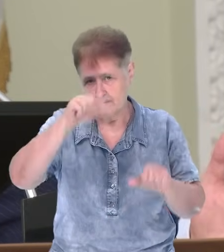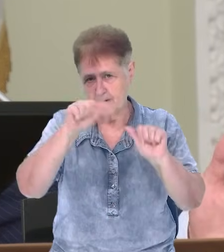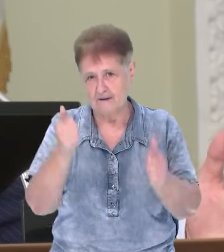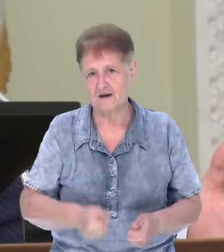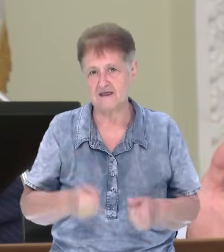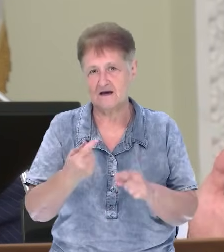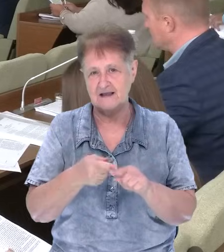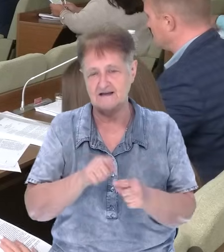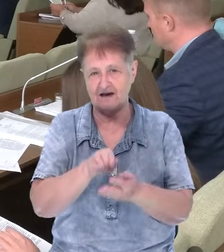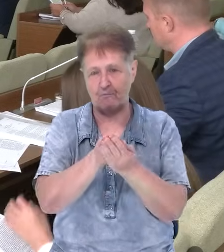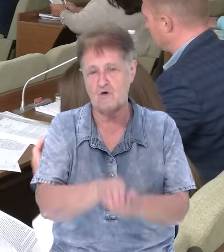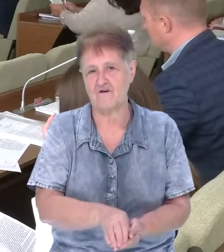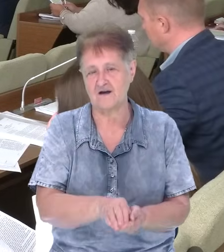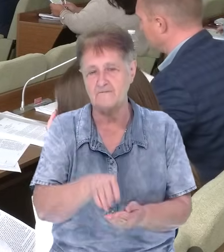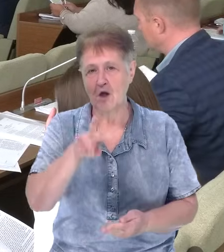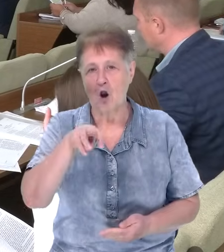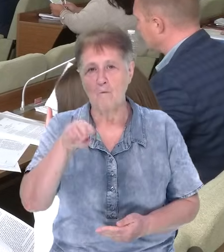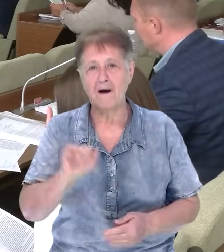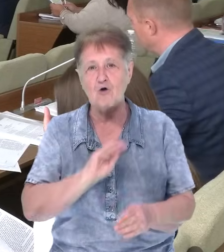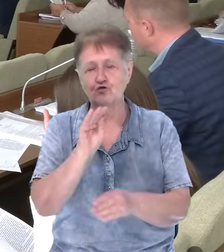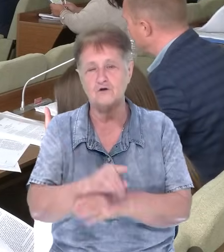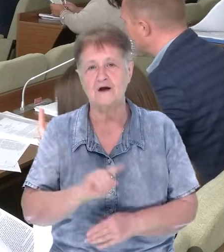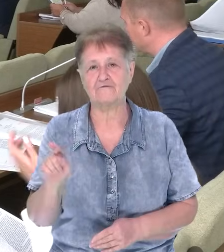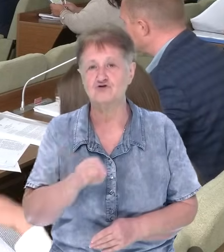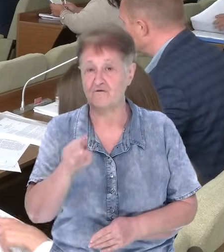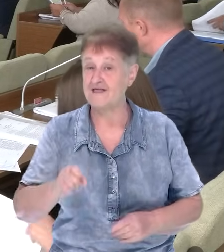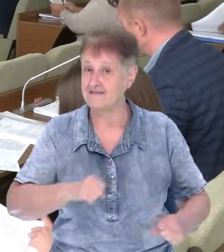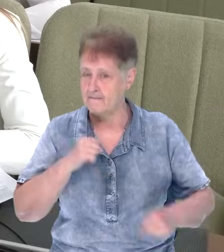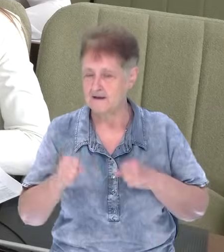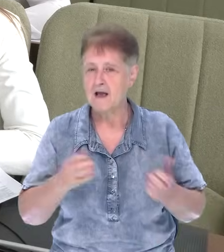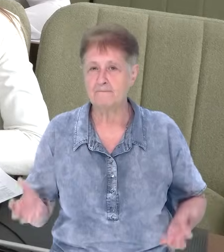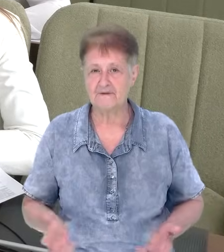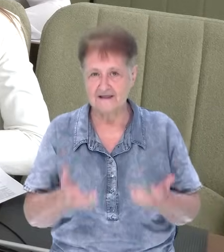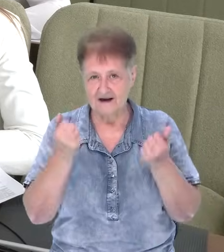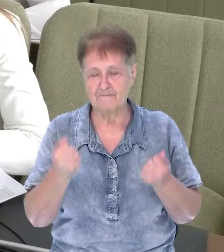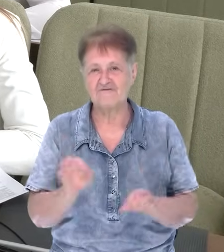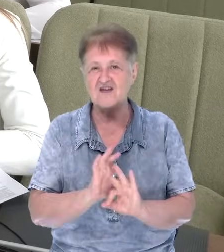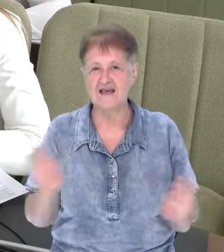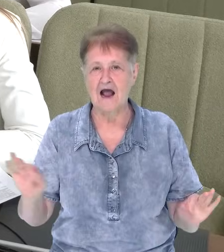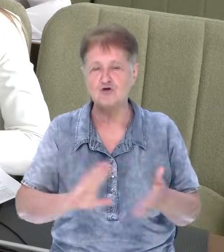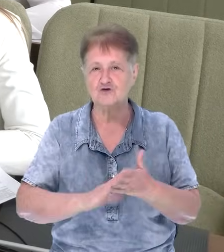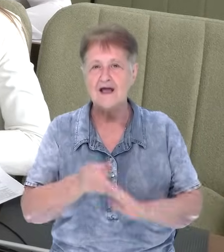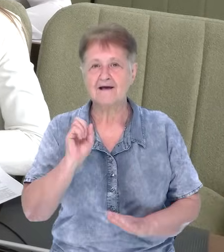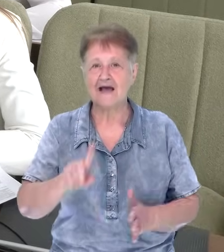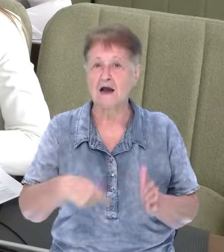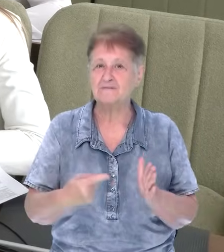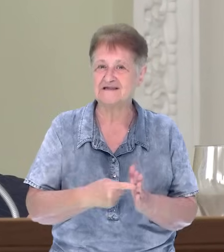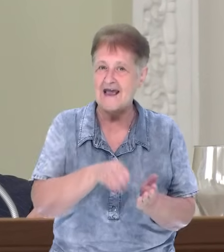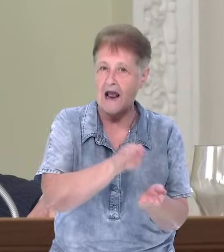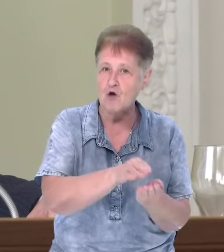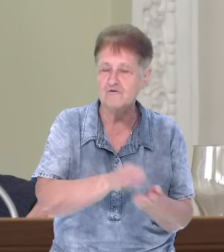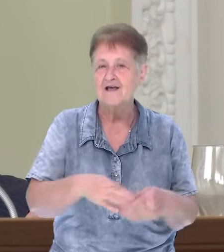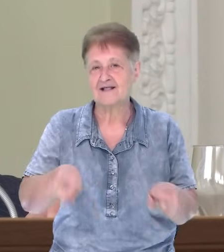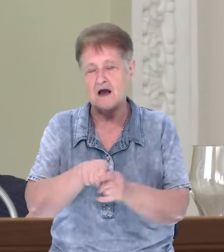пам'ятники там на цих похованнях. Олександр Ломако також додав, що вони намагатимуться підтримувати в ідеальному стані як міське кладовище